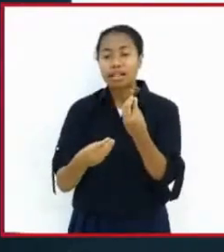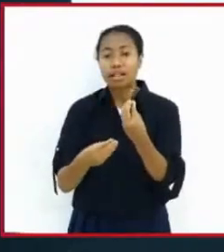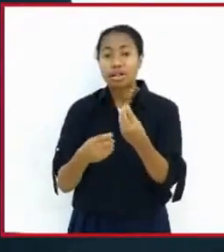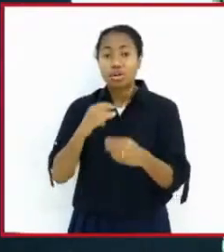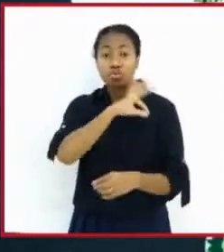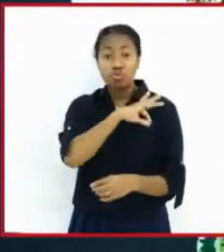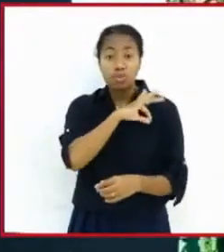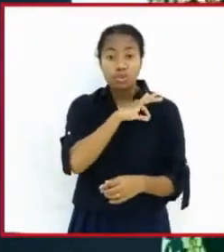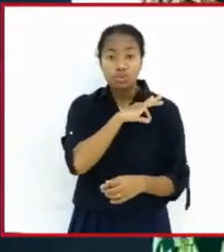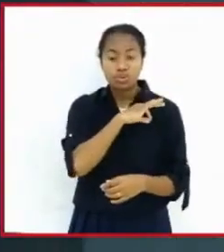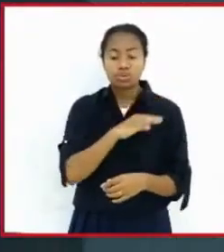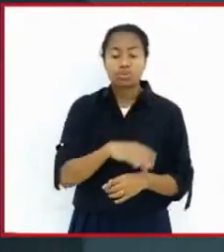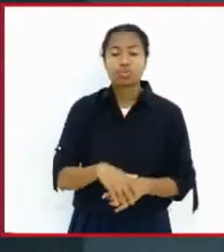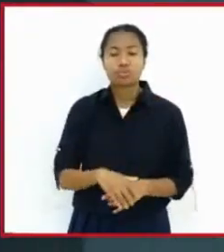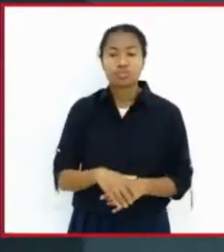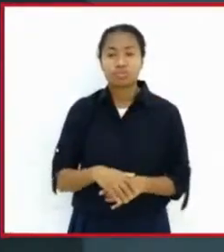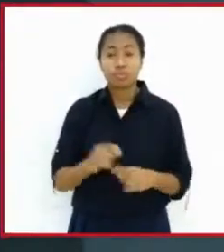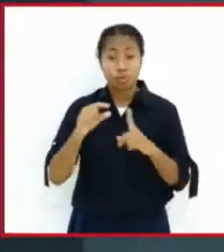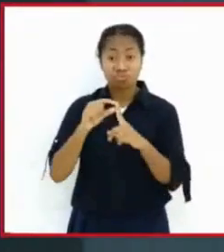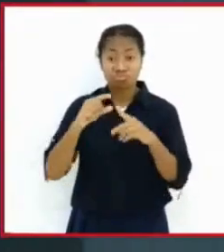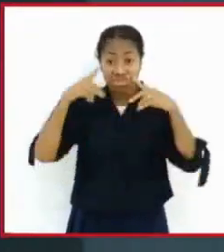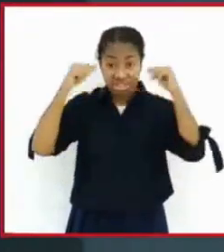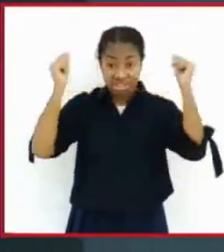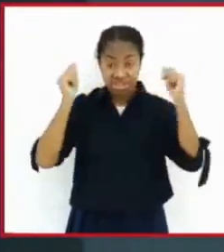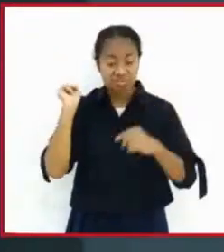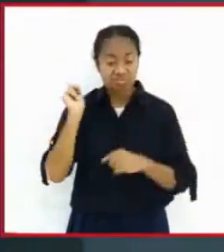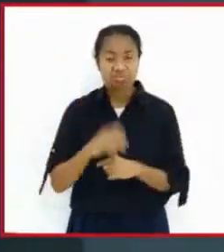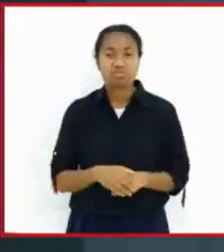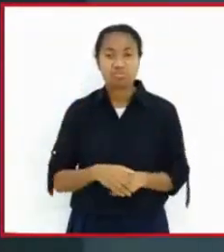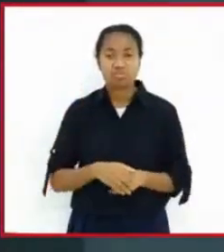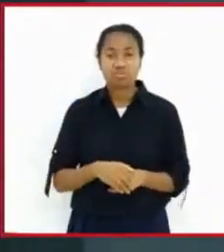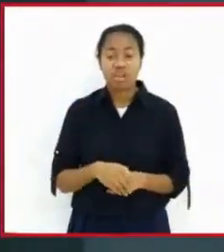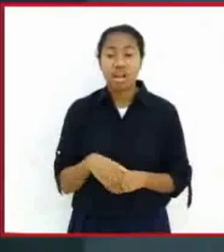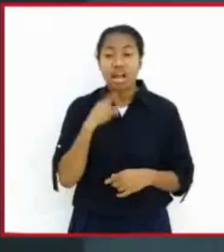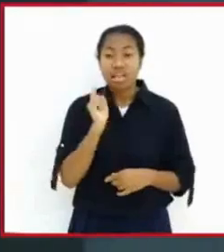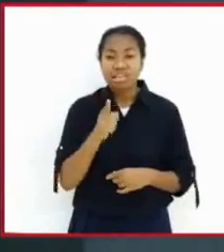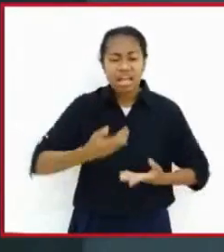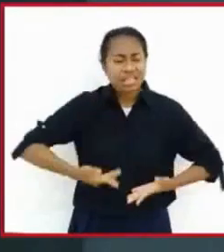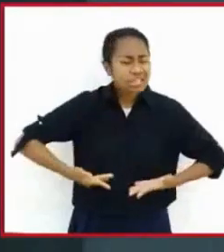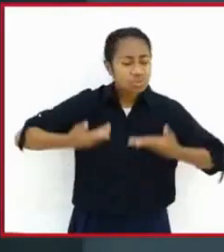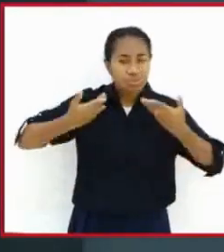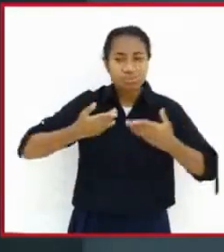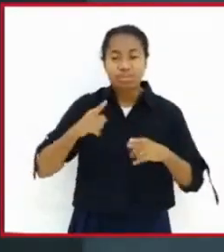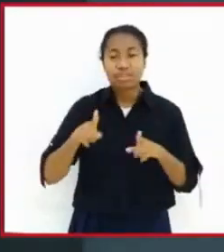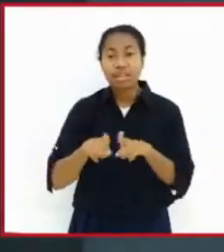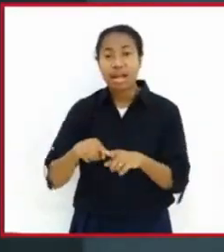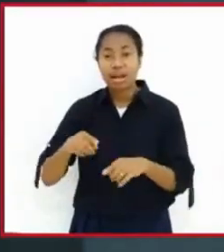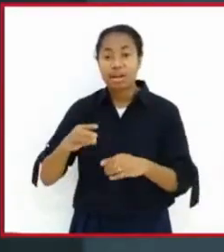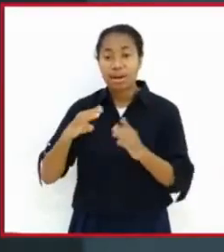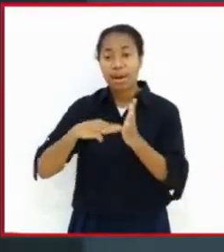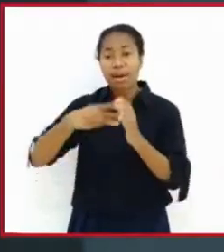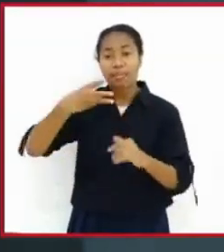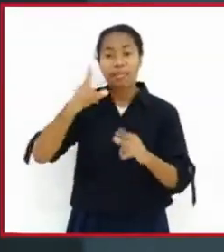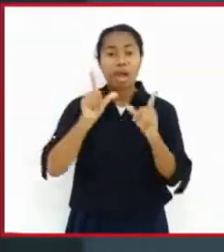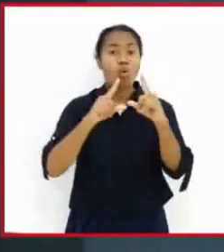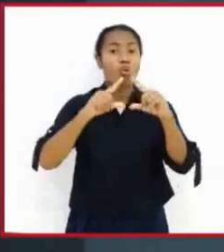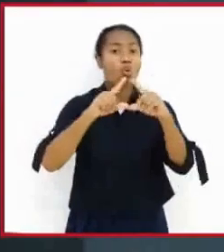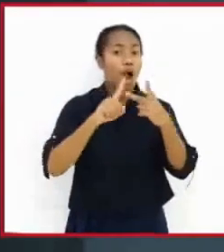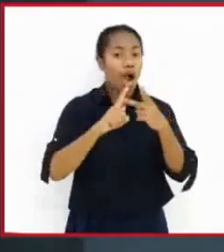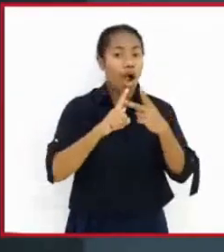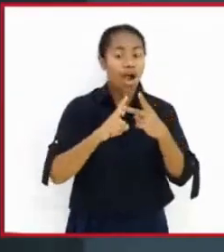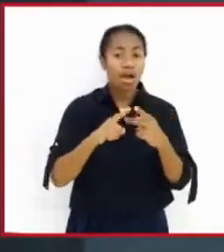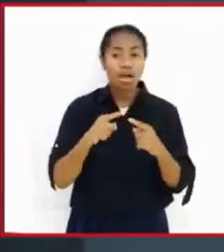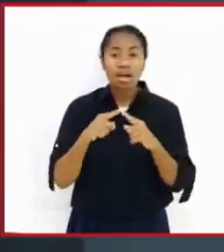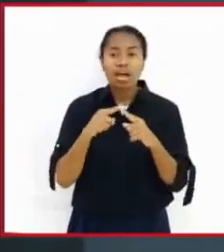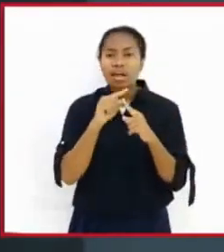pada saat itu nah Hai gila hidup dalam kemewahan Hai Tetapi